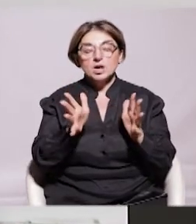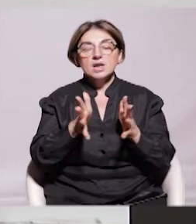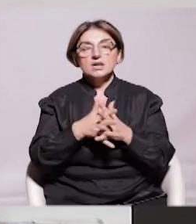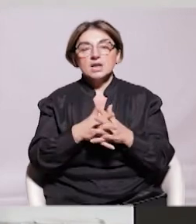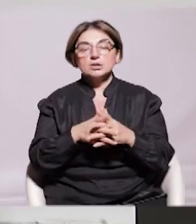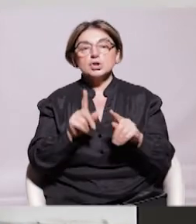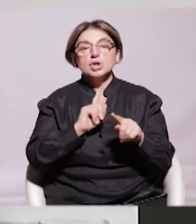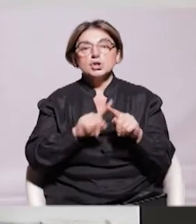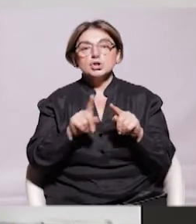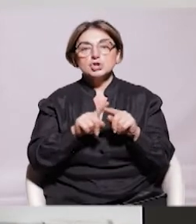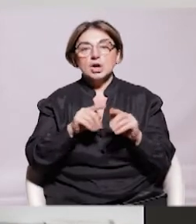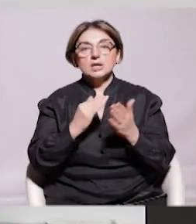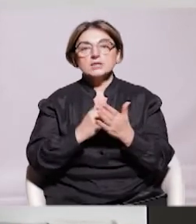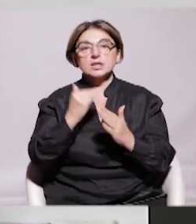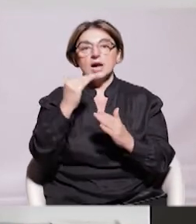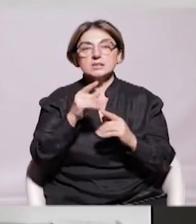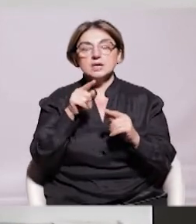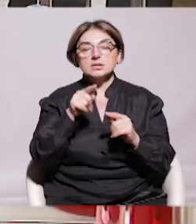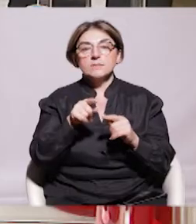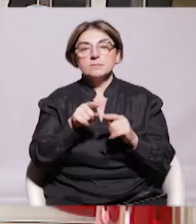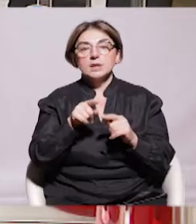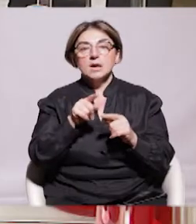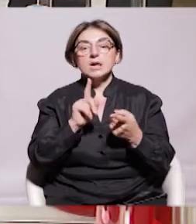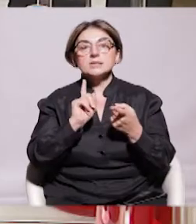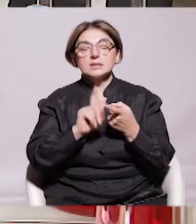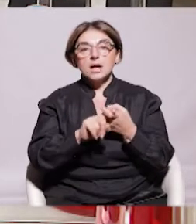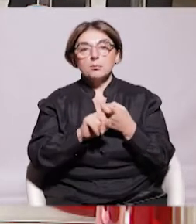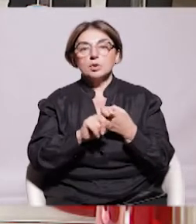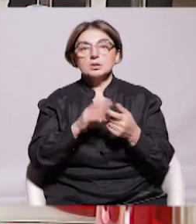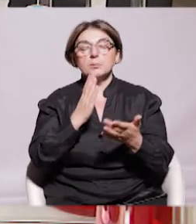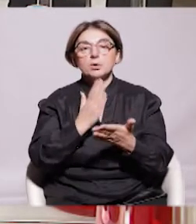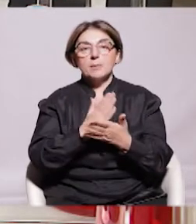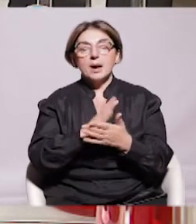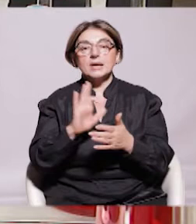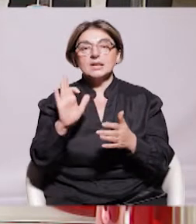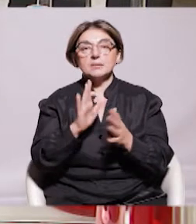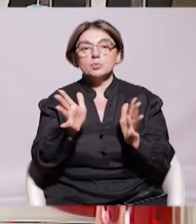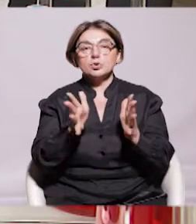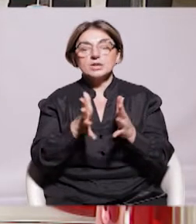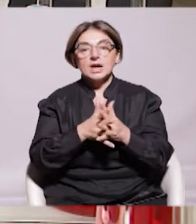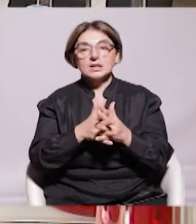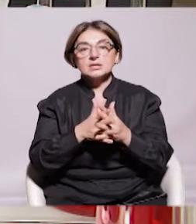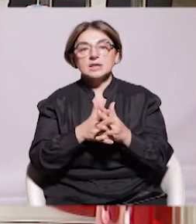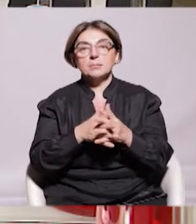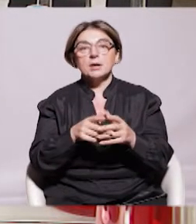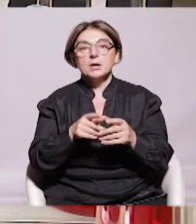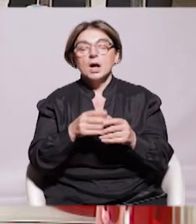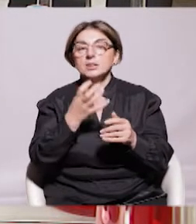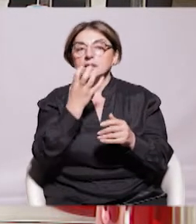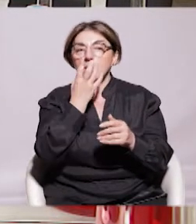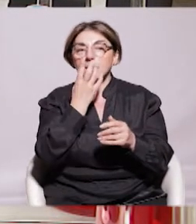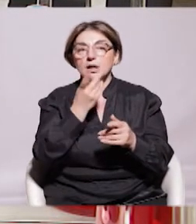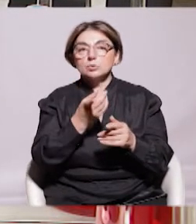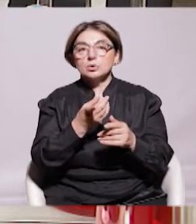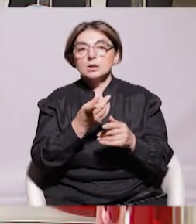ქიმიური რეაქციის სიჩქარის გაზრდას. აი ეს დამოკიდებულება, ანუ ქიმიური რეაქციის